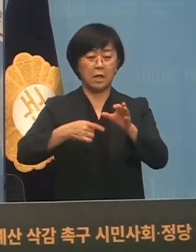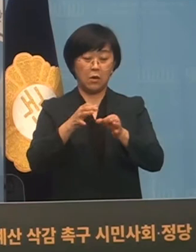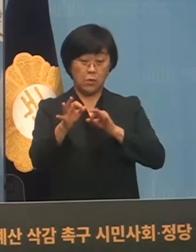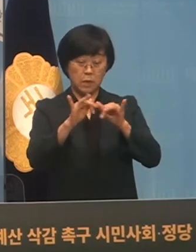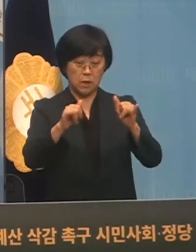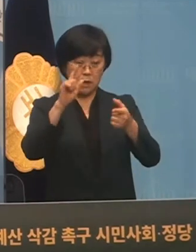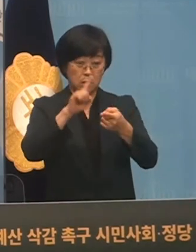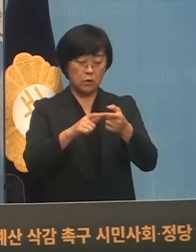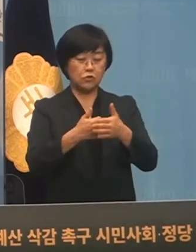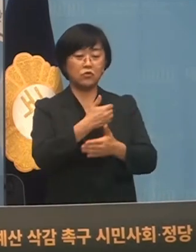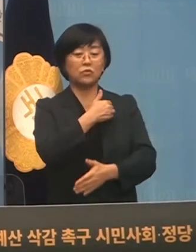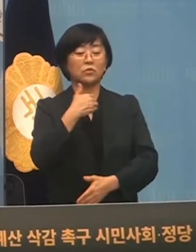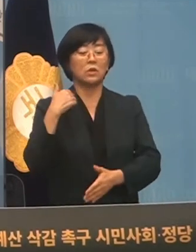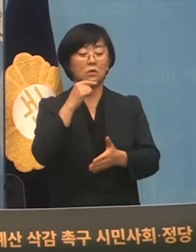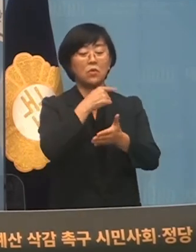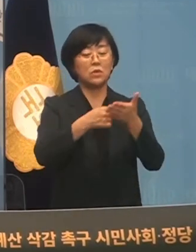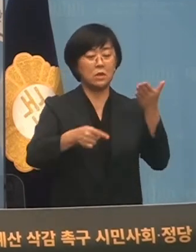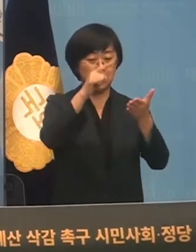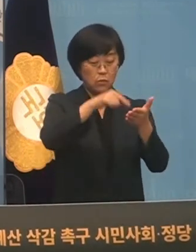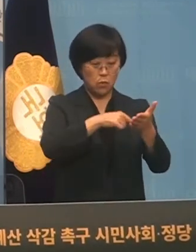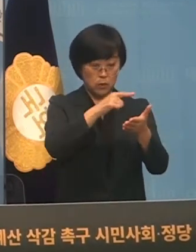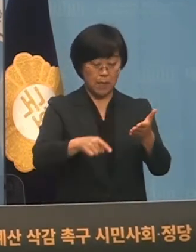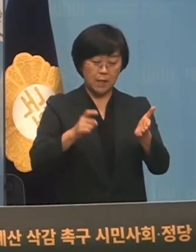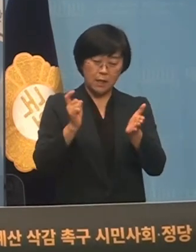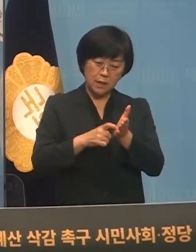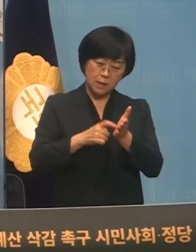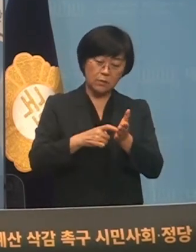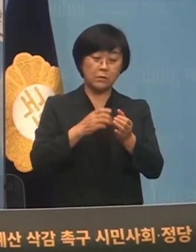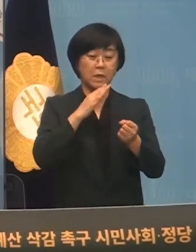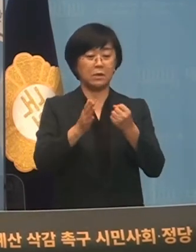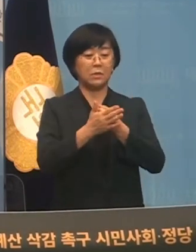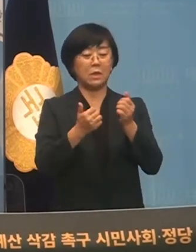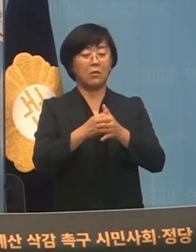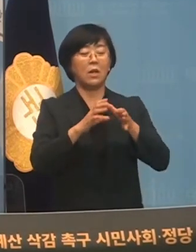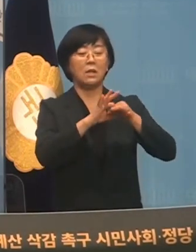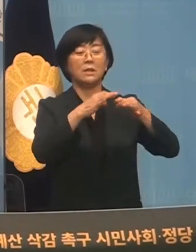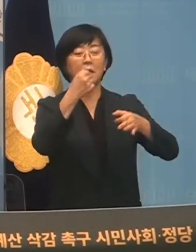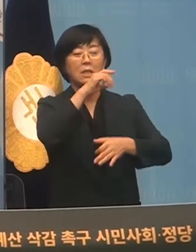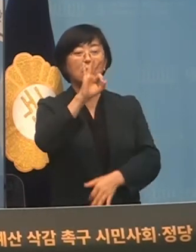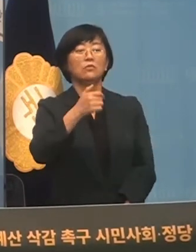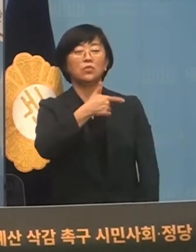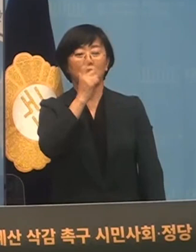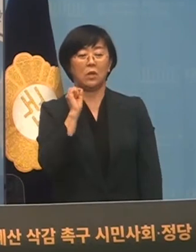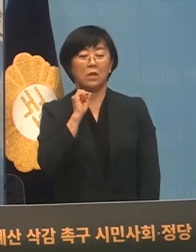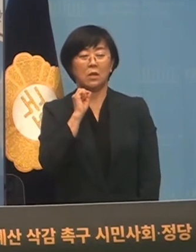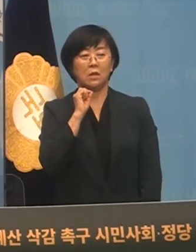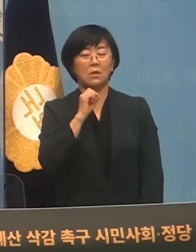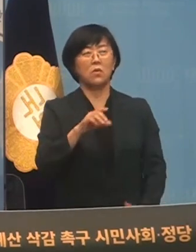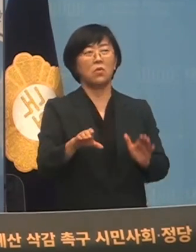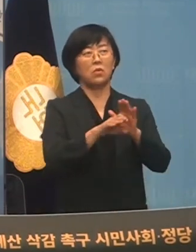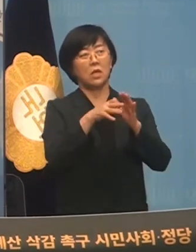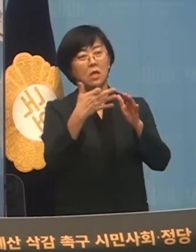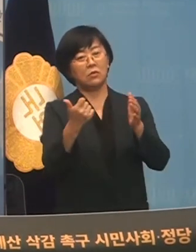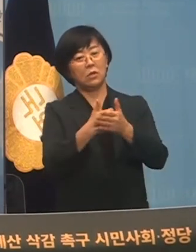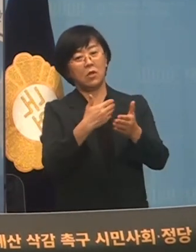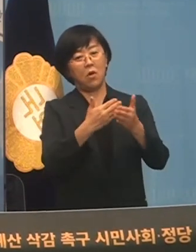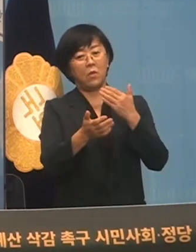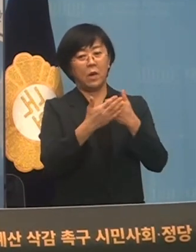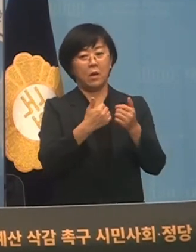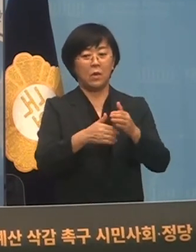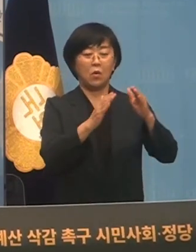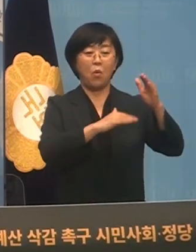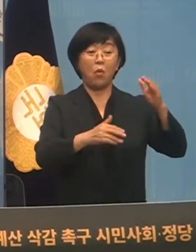자영업자에 대한 충분한 손실보상이 시급하지만 관련 예산은 여전히 부족합니다. 코로나19 위기를 겪으며